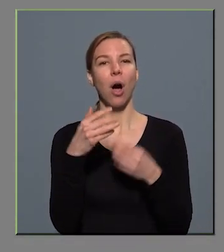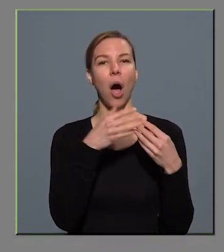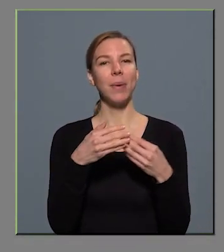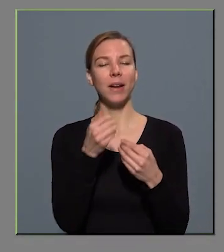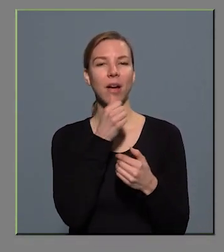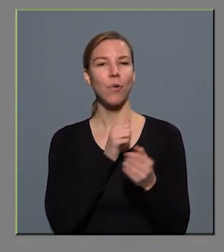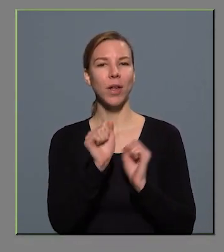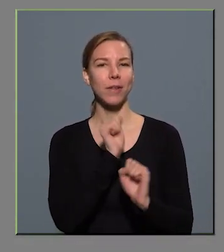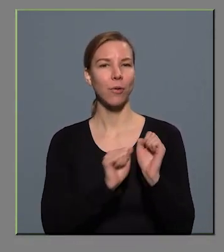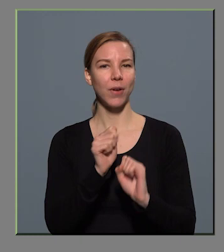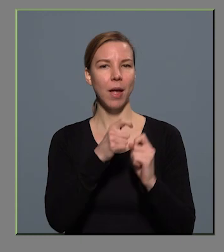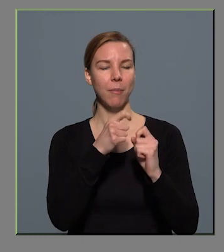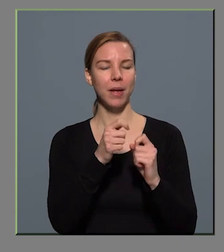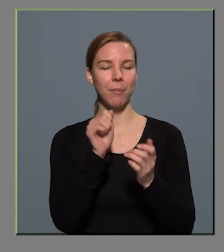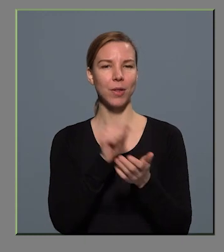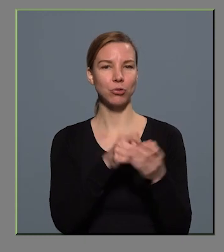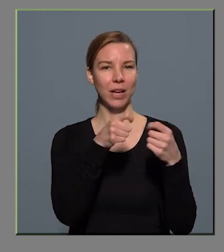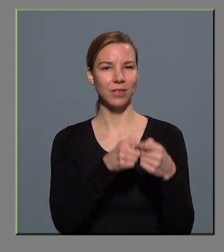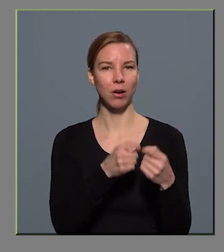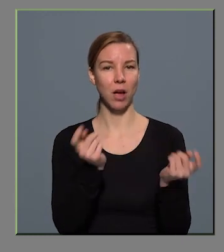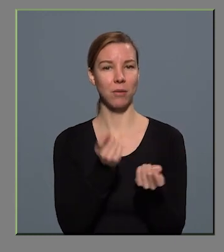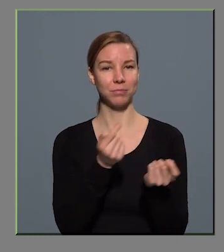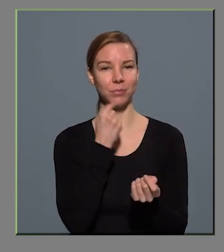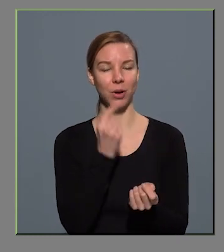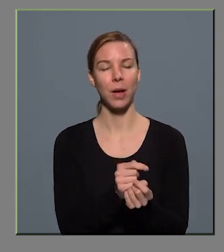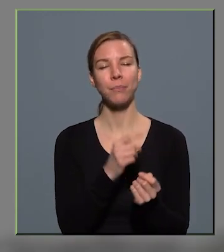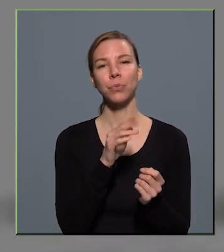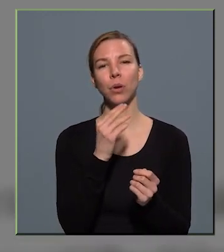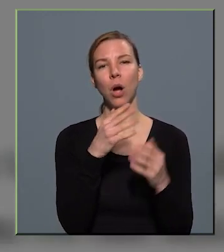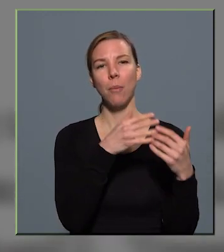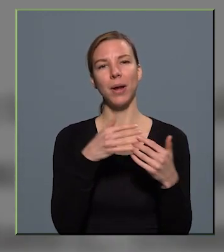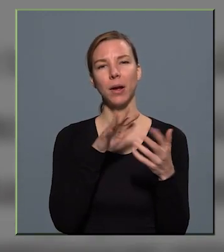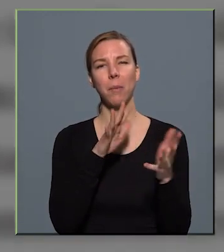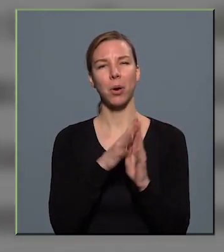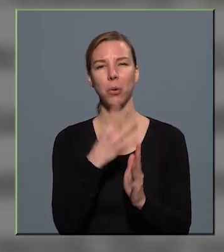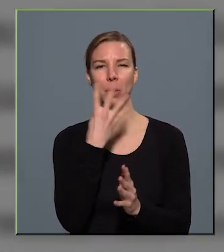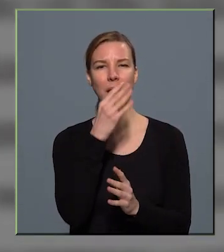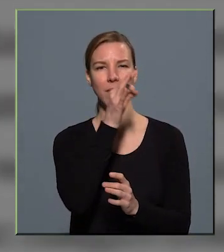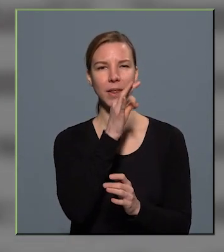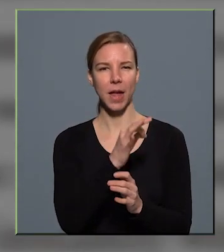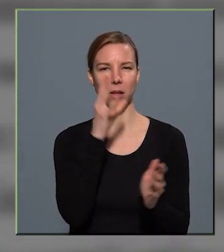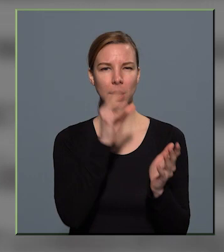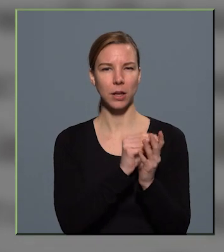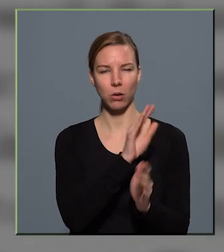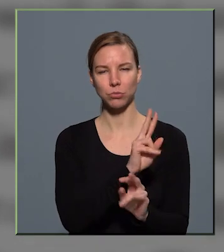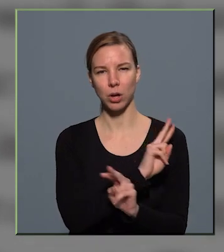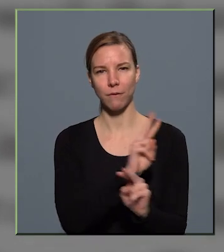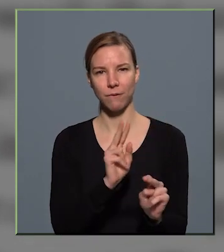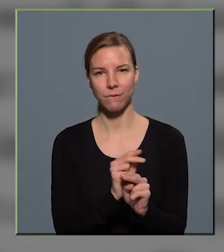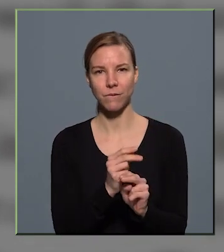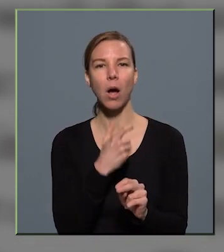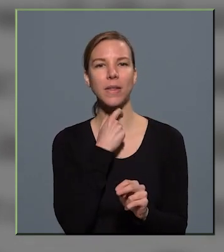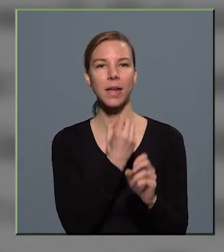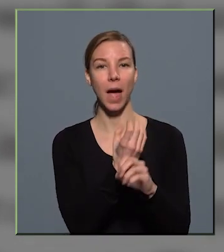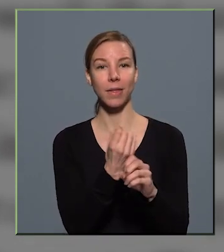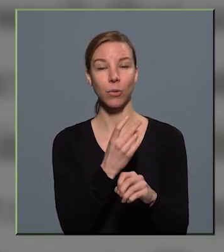fogyasztóvédelmi bizottság tagja. Az USA-ban a lakosok kb. 40%-ának van gáztűzhelye, és a környezetvédelmi okokat